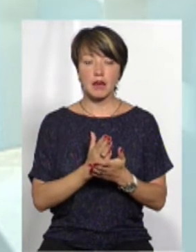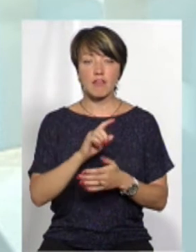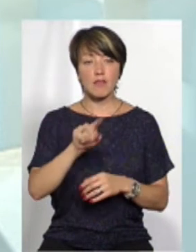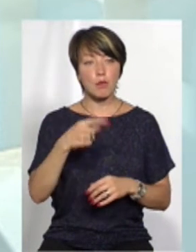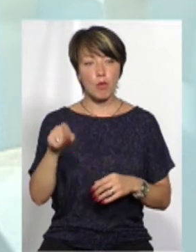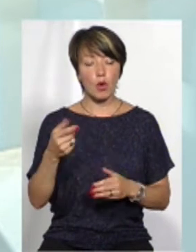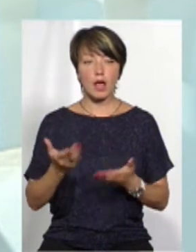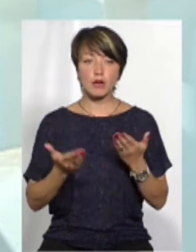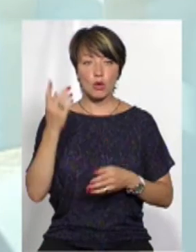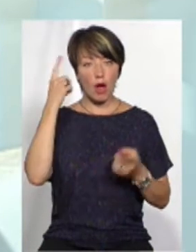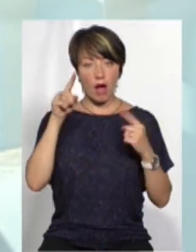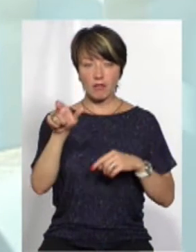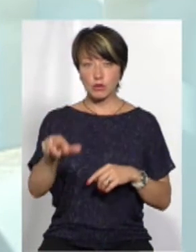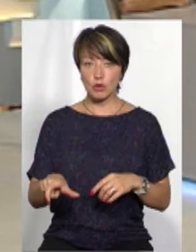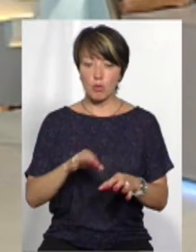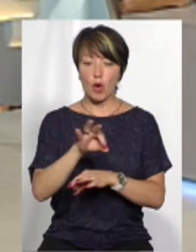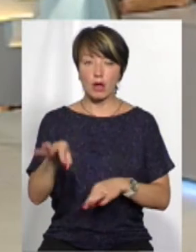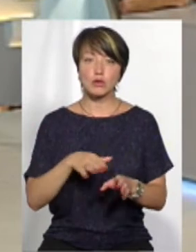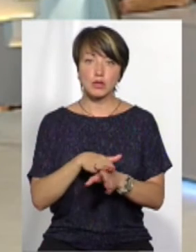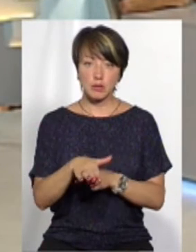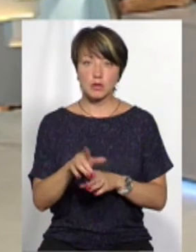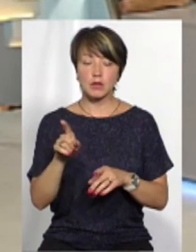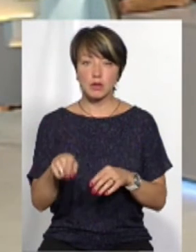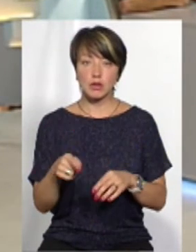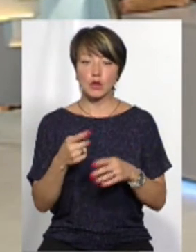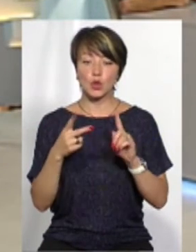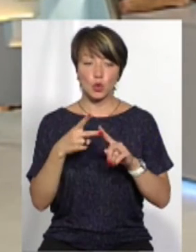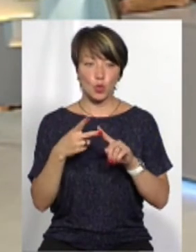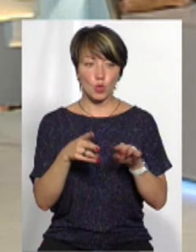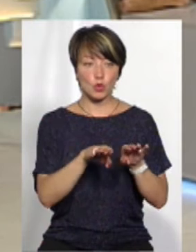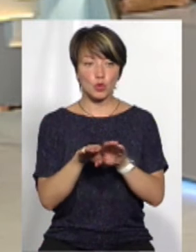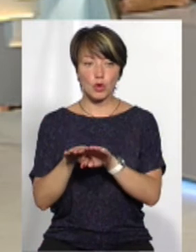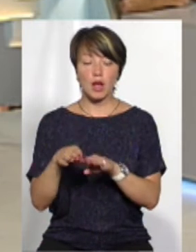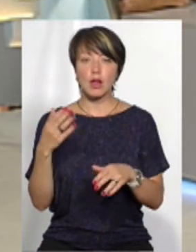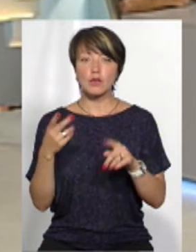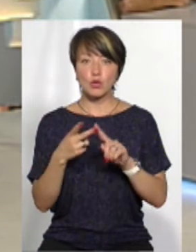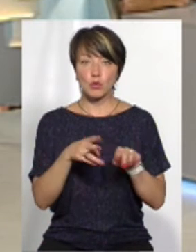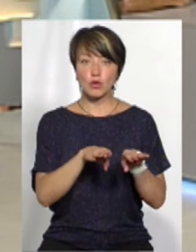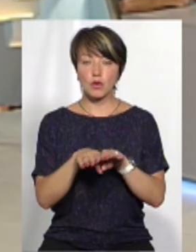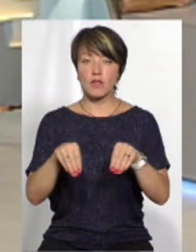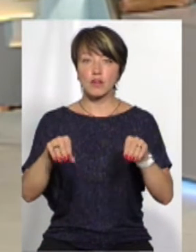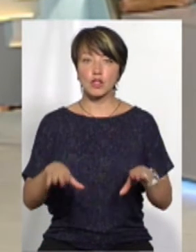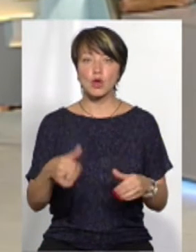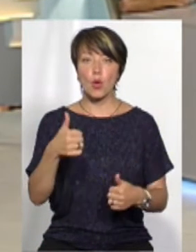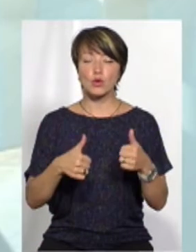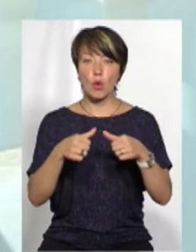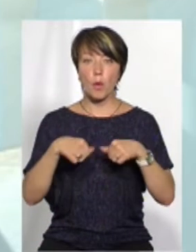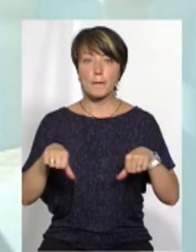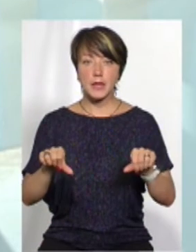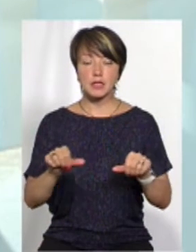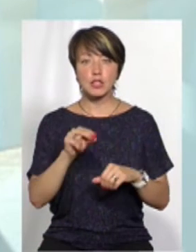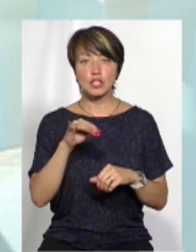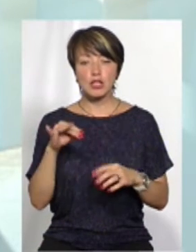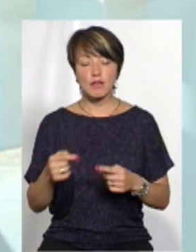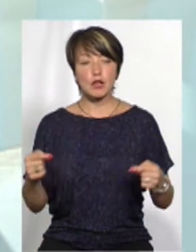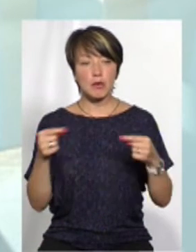конкретні вимоги. І якщо автори проєкту дотримуються їх, вони допускаються до другого туру. І вже в другому турі вирішується конкурсною комісією,